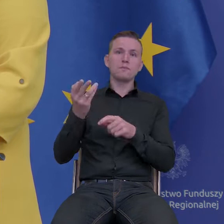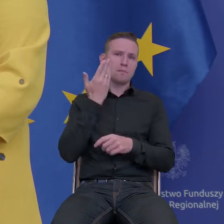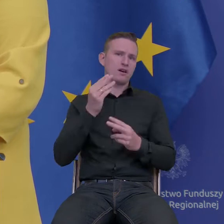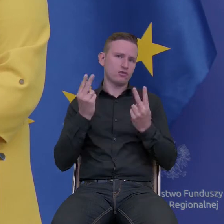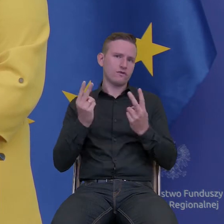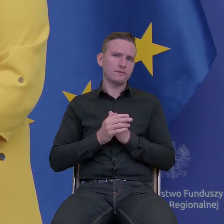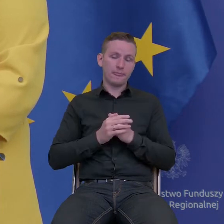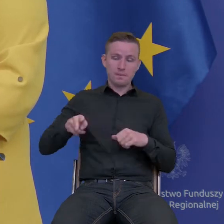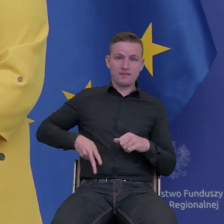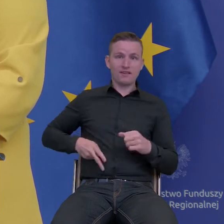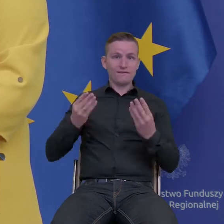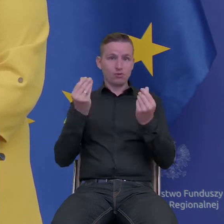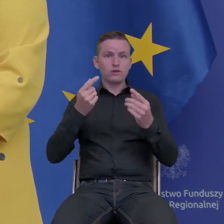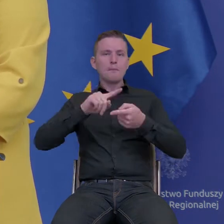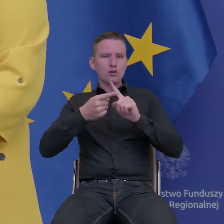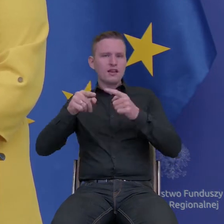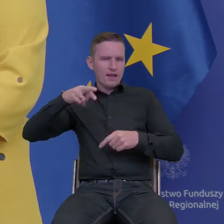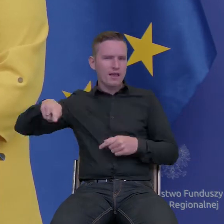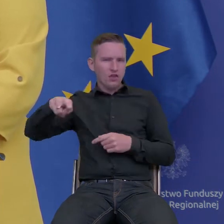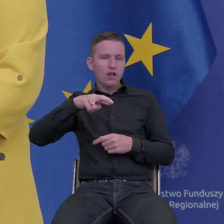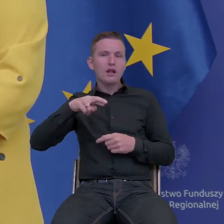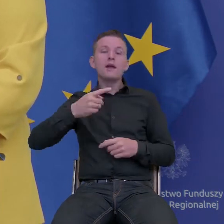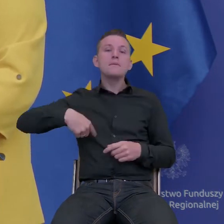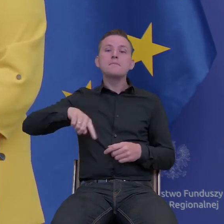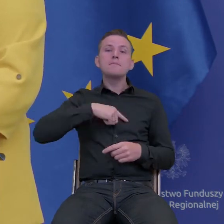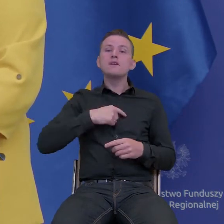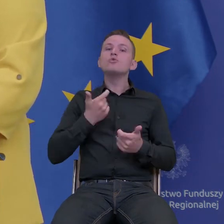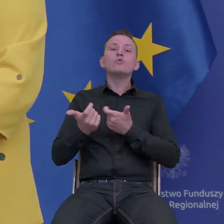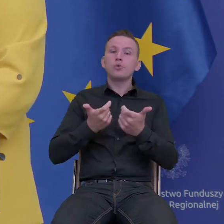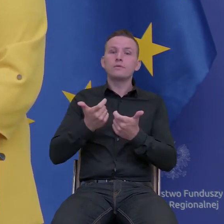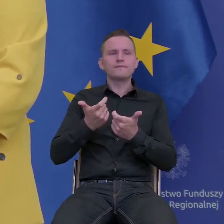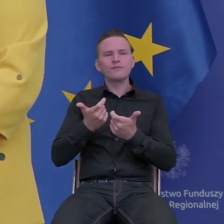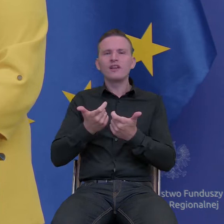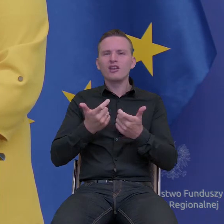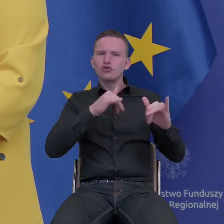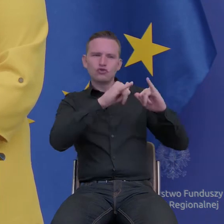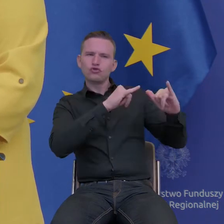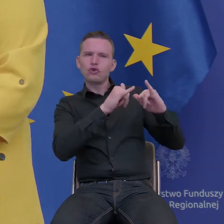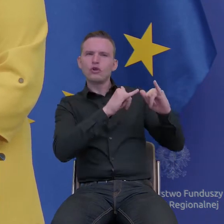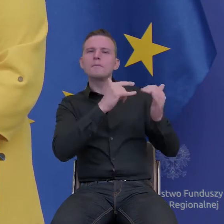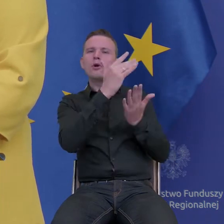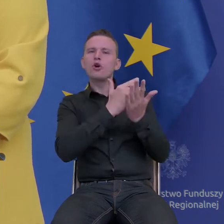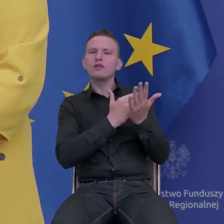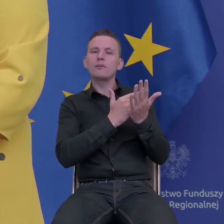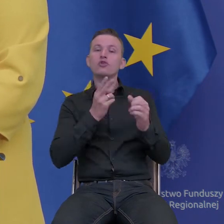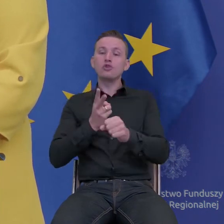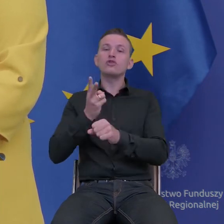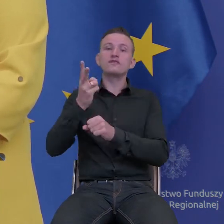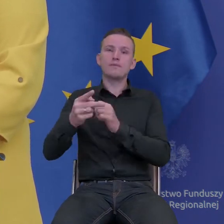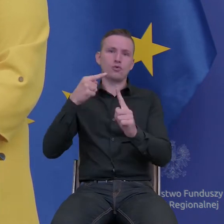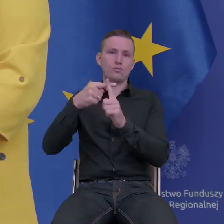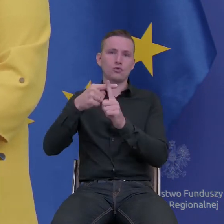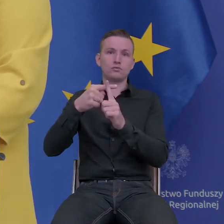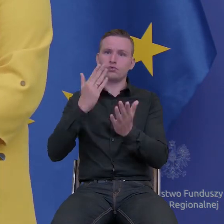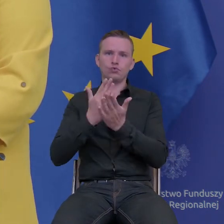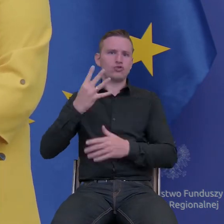pozwolą nam usuwać bariery w życiu publicznym, tak aby każdy z nas miał prawo, a nie przywilej,